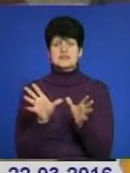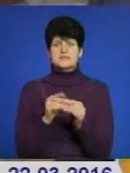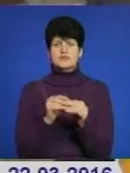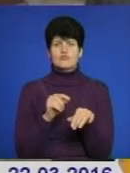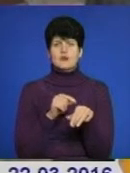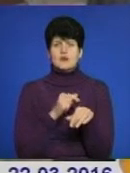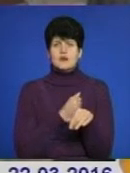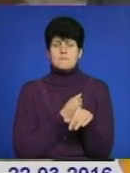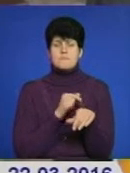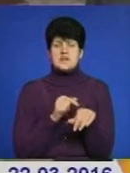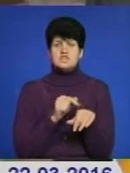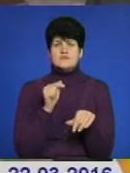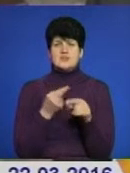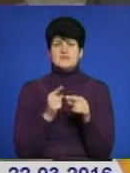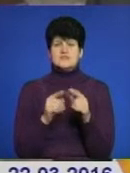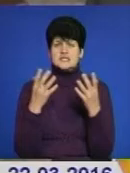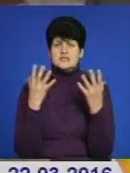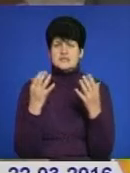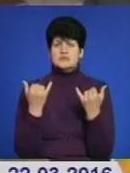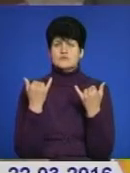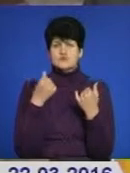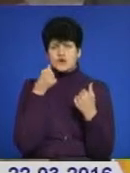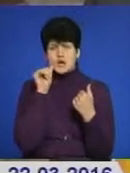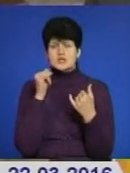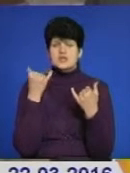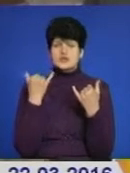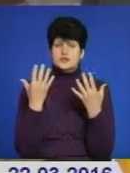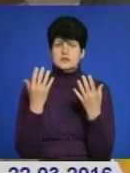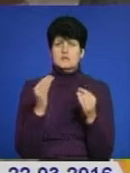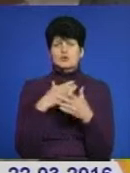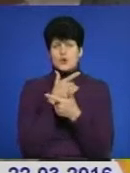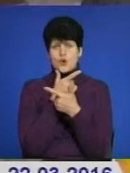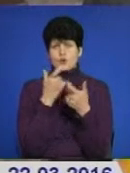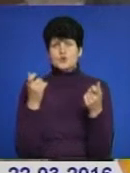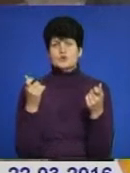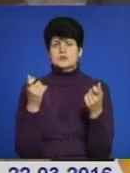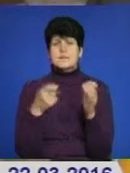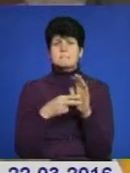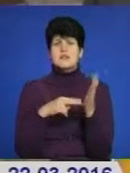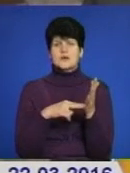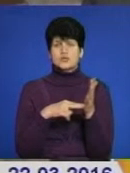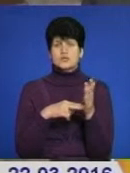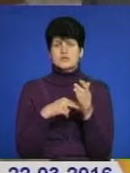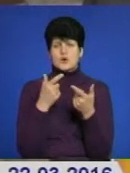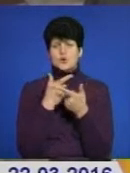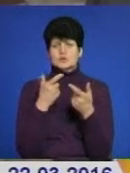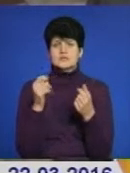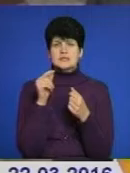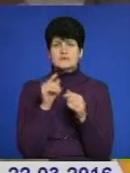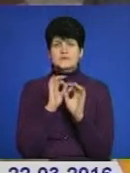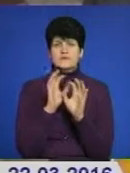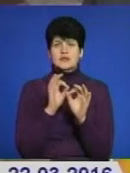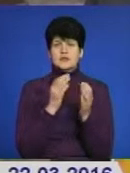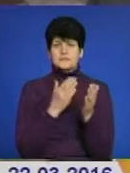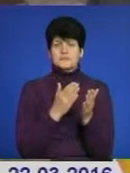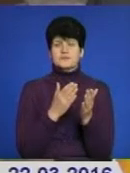співпереживання саме в ці дні, вчорашній, сьогоднішній день буде сьогодні оголошено, планується ними оголосити вирок, так що